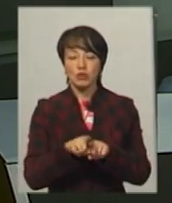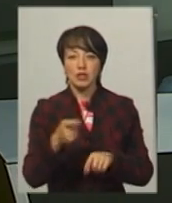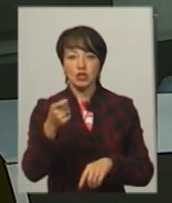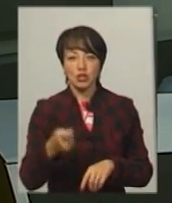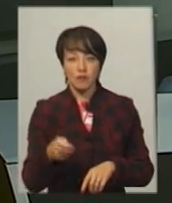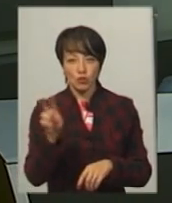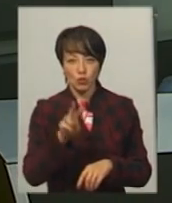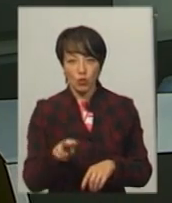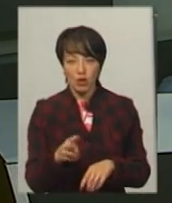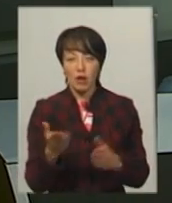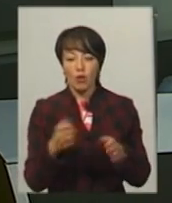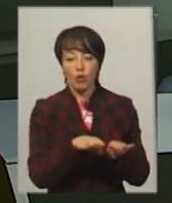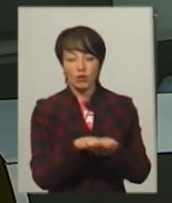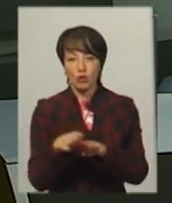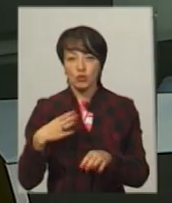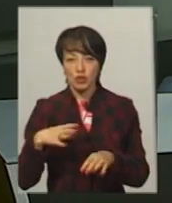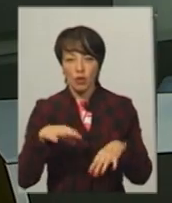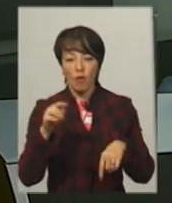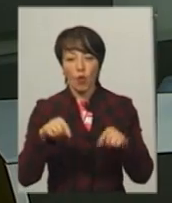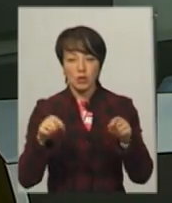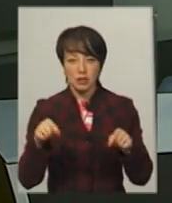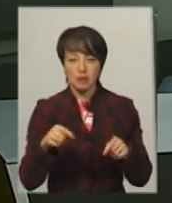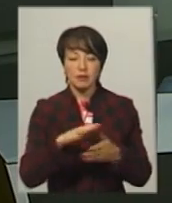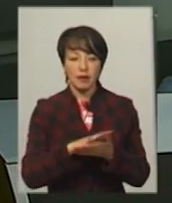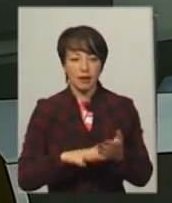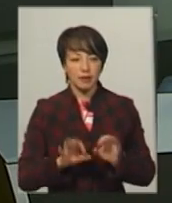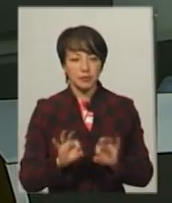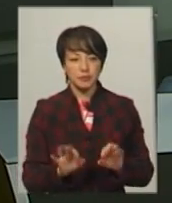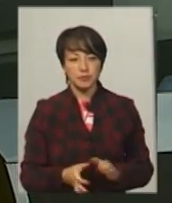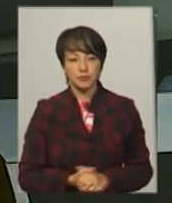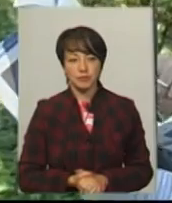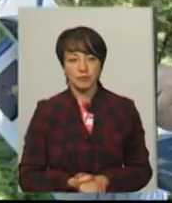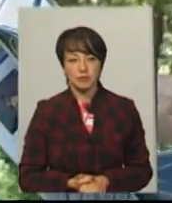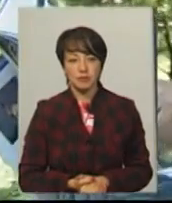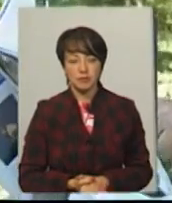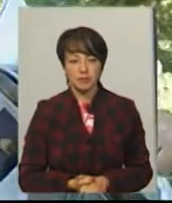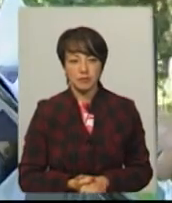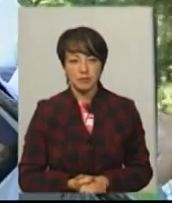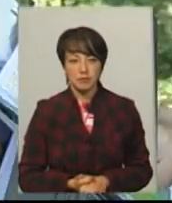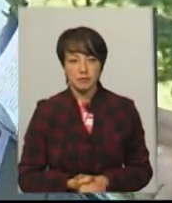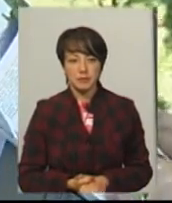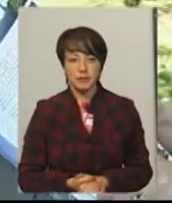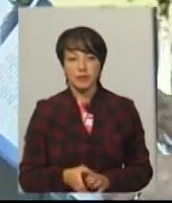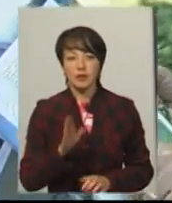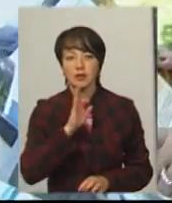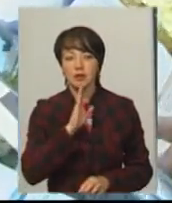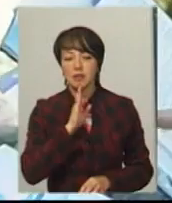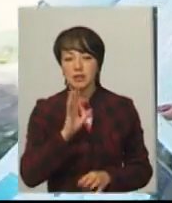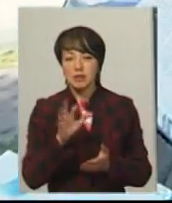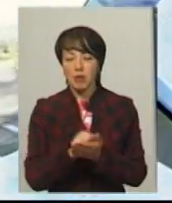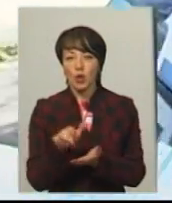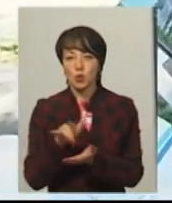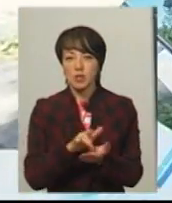здешевшав долар і якого курсу очікувати восени, Олексій Гоман дізнавався. Лілія займається туристичним бізнесом